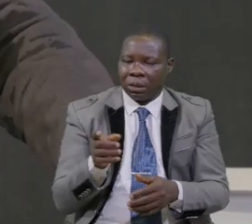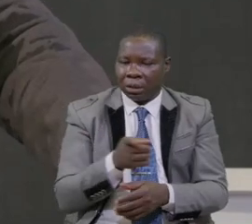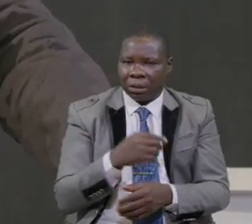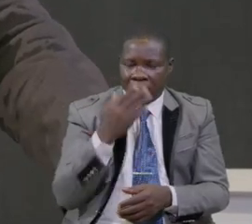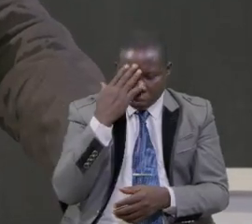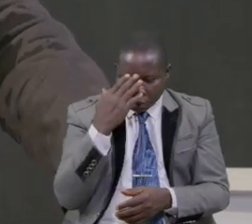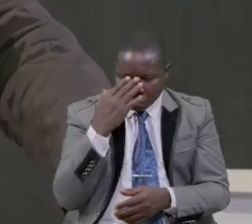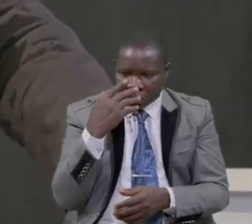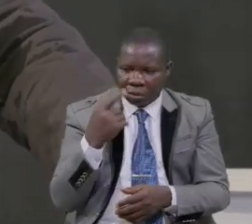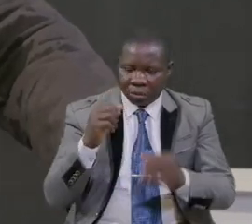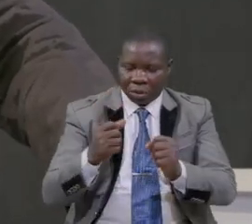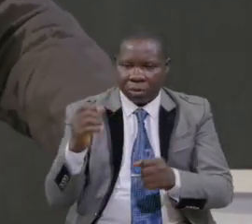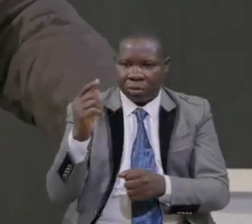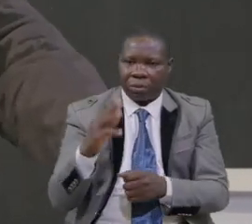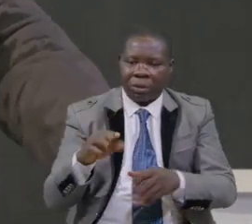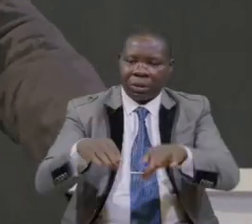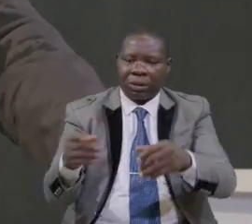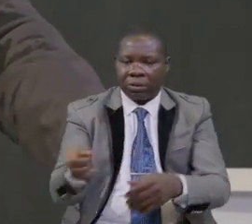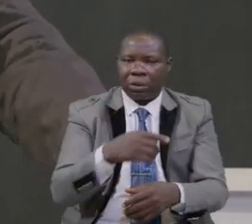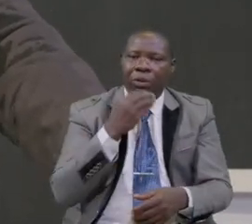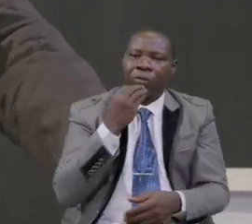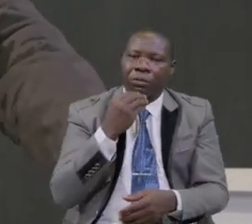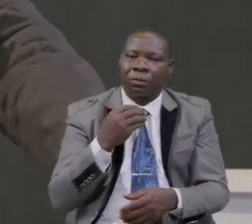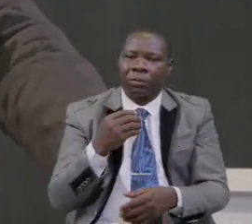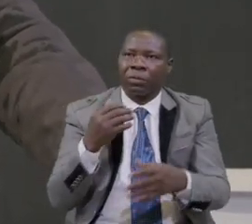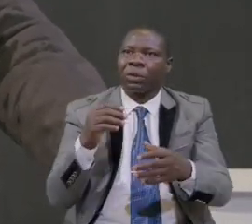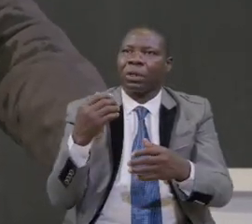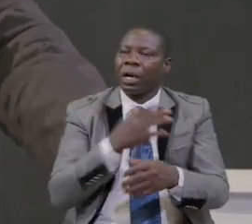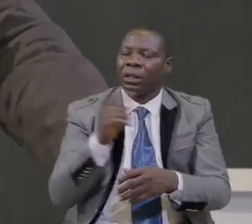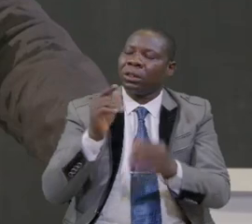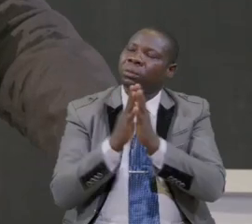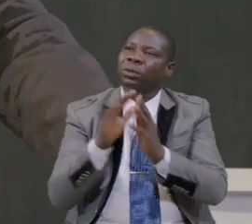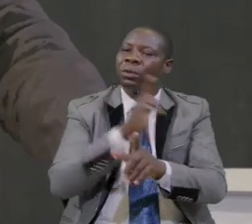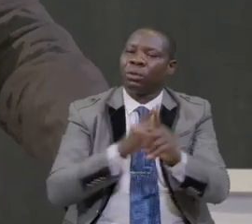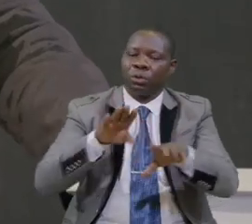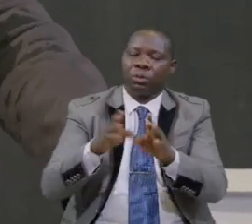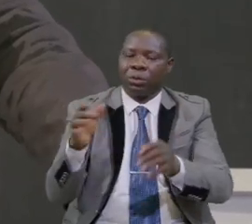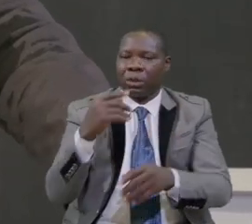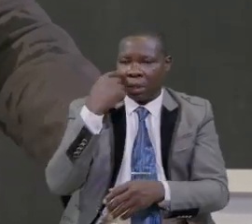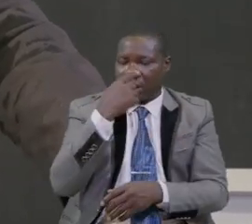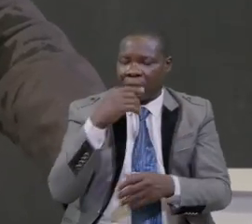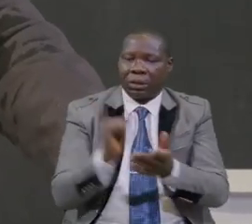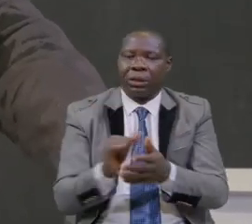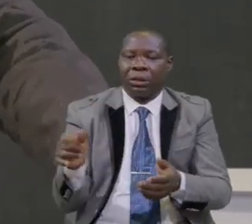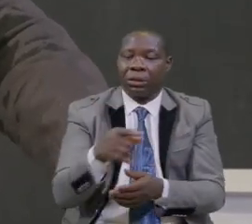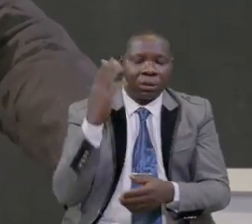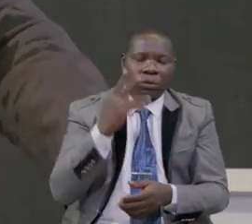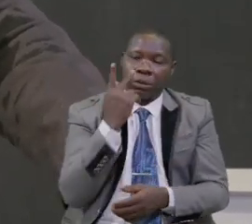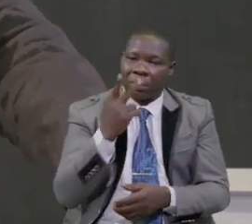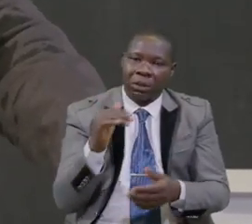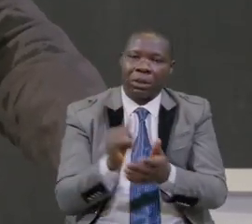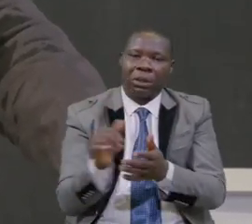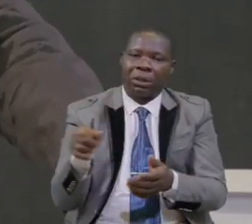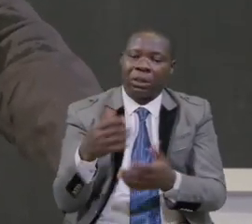d'abord. Élisée a dit, Seigneur, ouvre les yeux pour qu'ils voient maintenant. Au